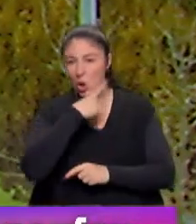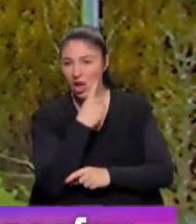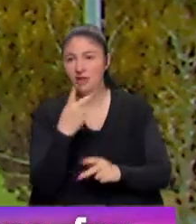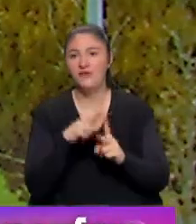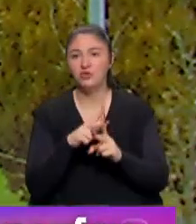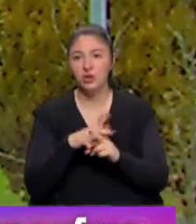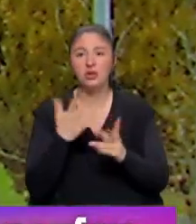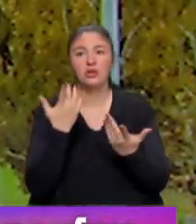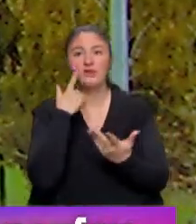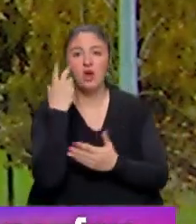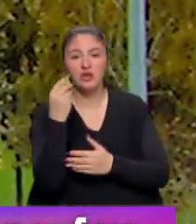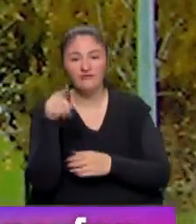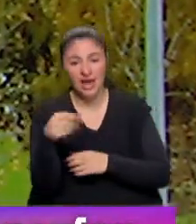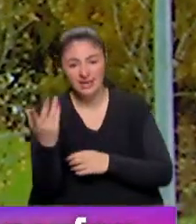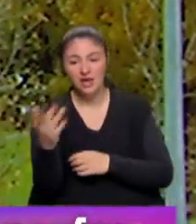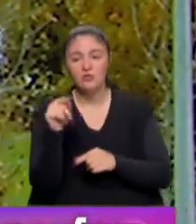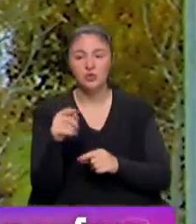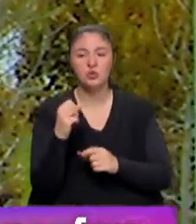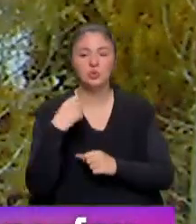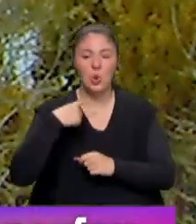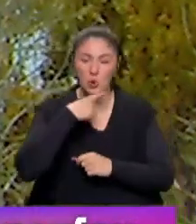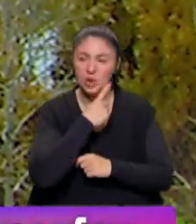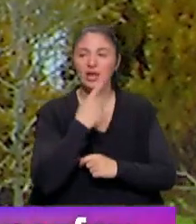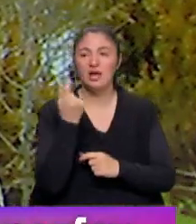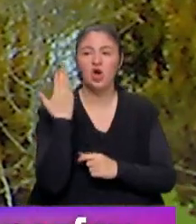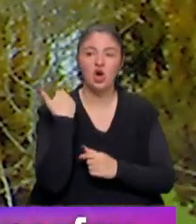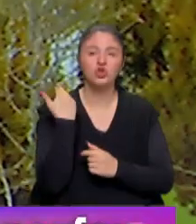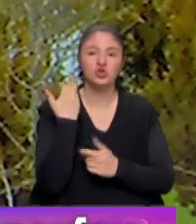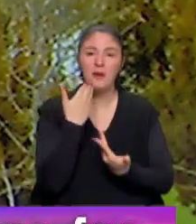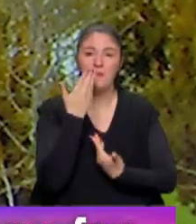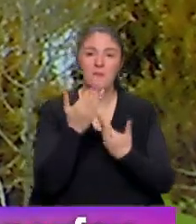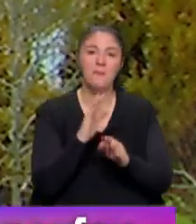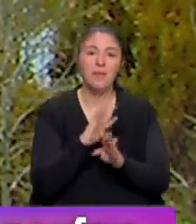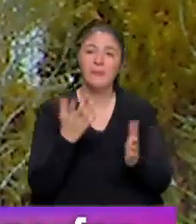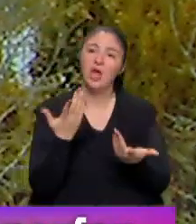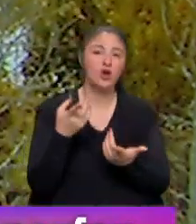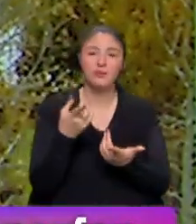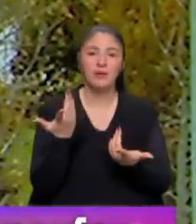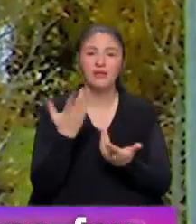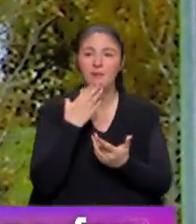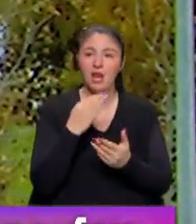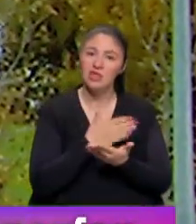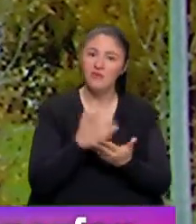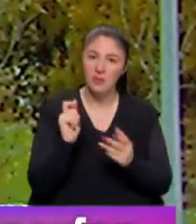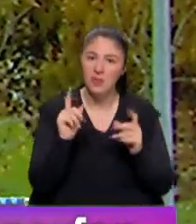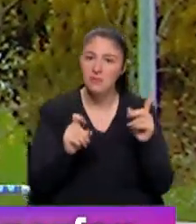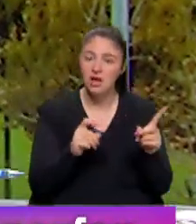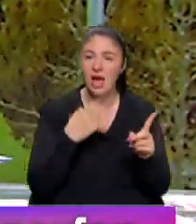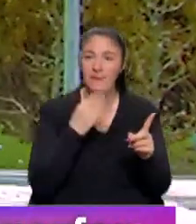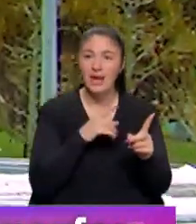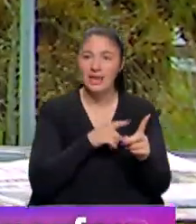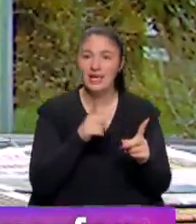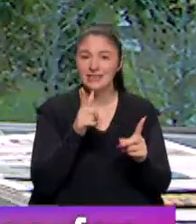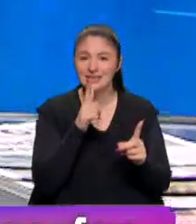zorlandığını, faturalar, sonra devlete olan vergiler, bu güçlükleri az önce ekranlarınıza getirmiştik. Peki o zaman emeklimizle devam edelim mi?